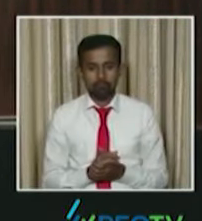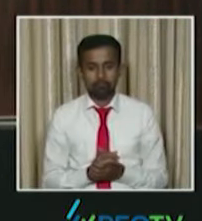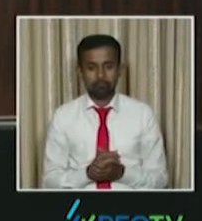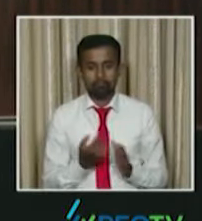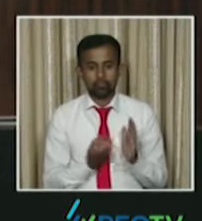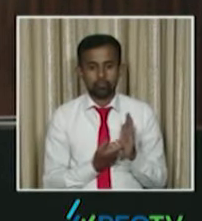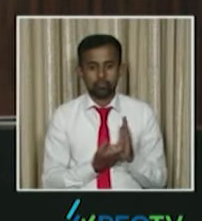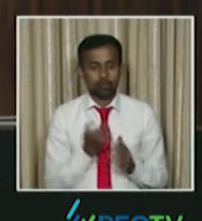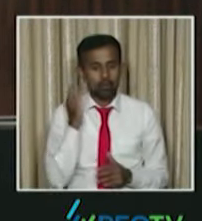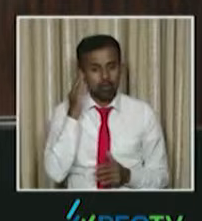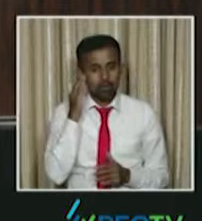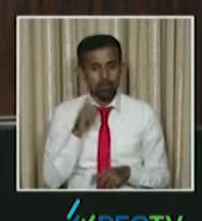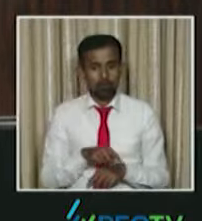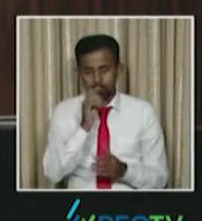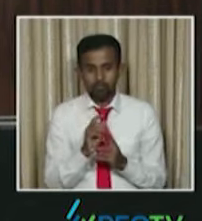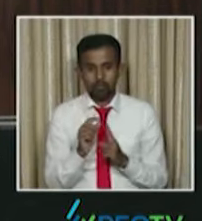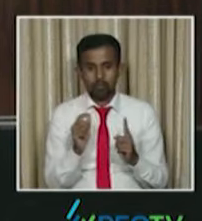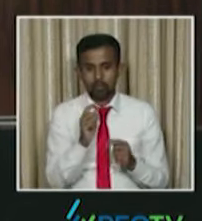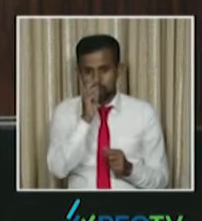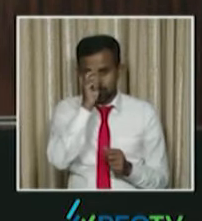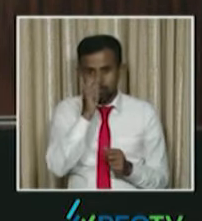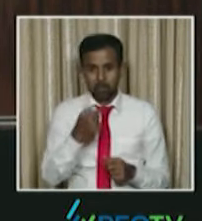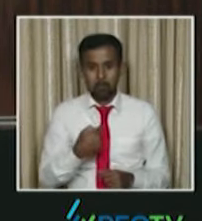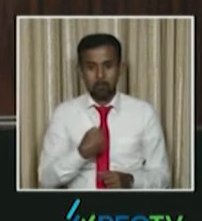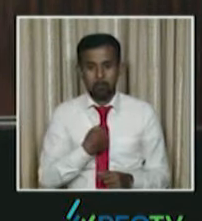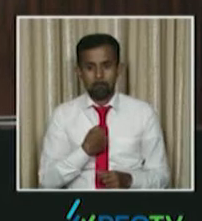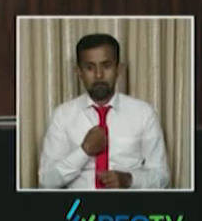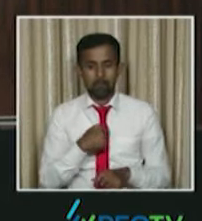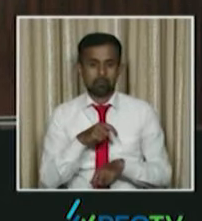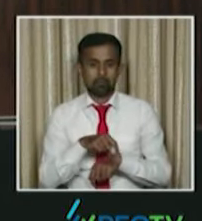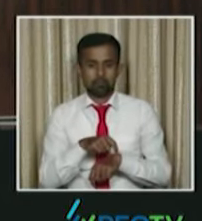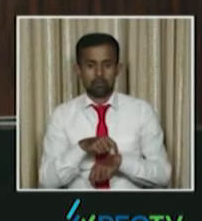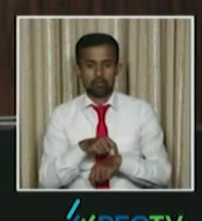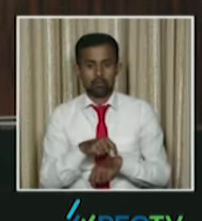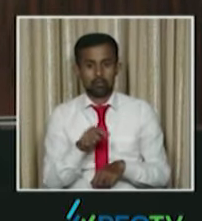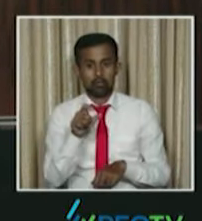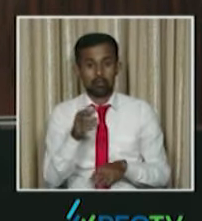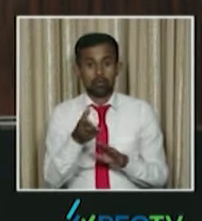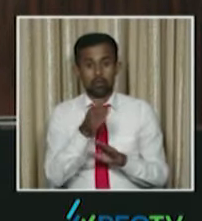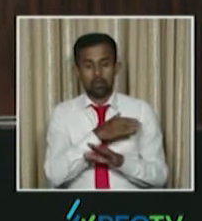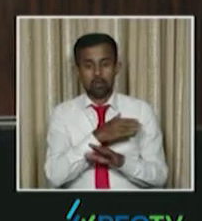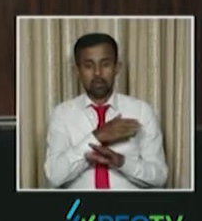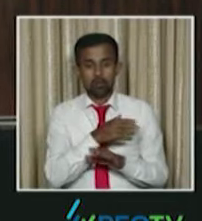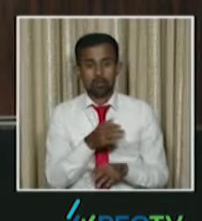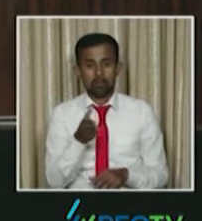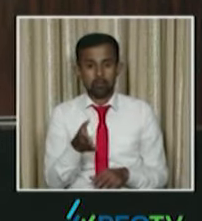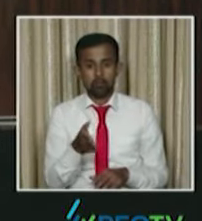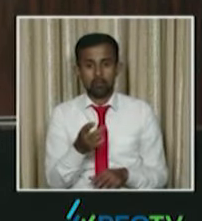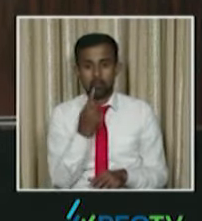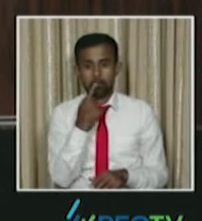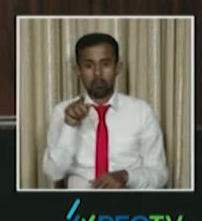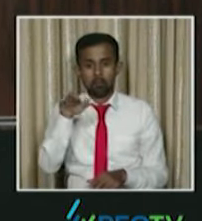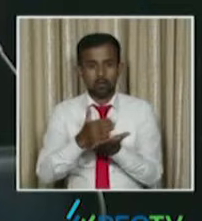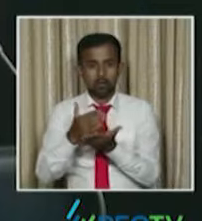රාජිකා වික්‍රමසිංහ මැතිණිය විනාඩි 10ක් කාලයක් තියෙනවා. මේක මට එන්න තිබුණ අවස්ථාවක්. නෑ ඔබතුමාට කලින් ගාමිණී වලේබඩ මෙතන හිට්ලර් කෙනෙක් වගේ